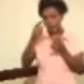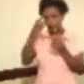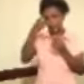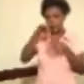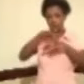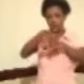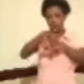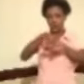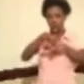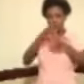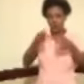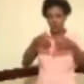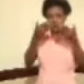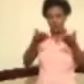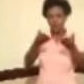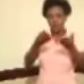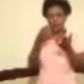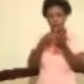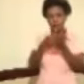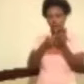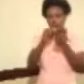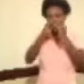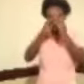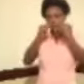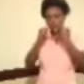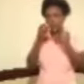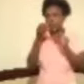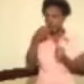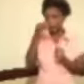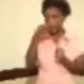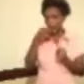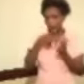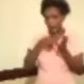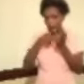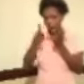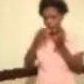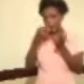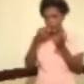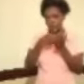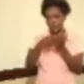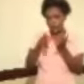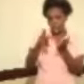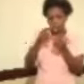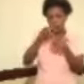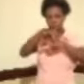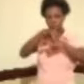tentes, et surtout pour permettre aux investisseurs étrangers de louer au moins ces terres.